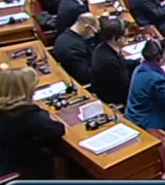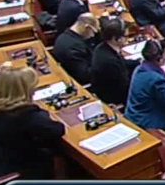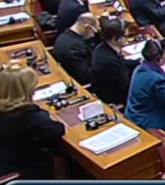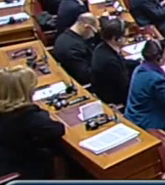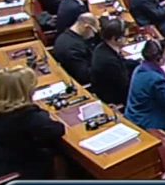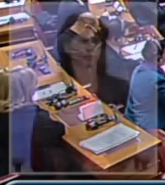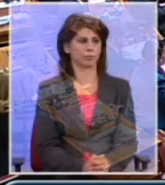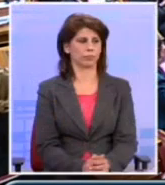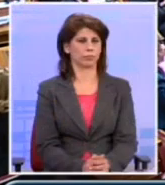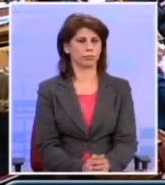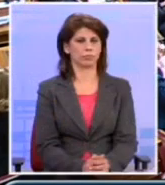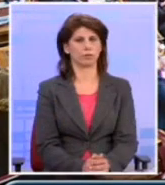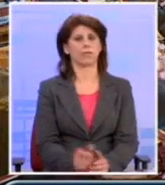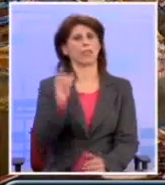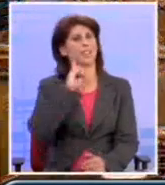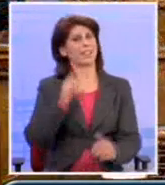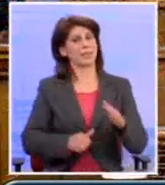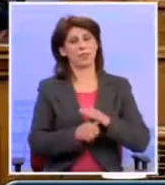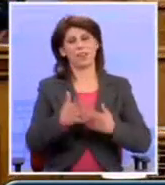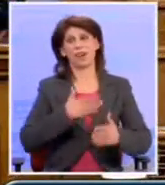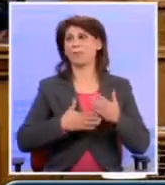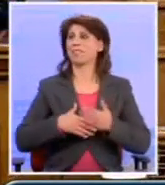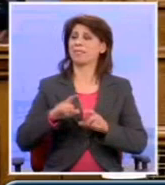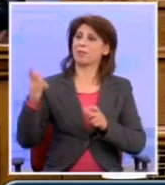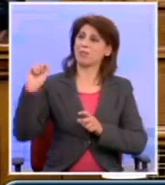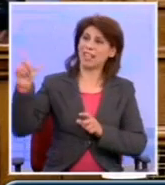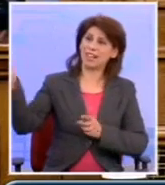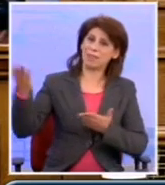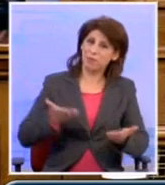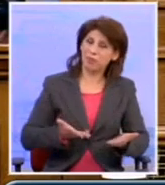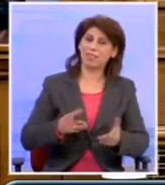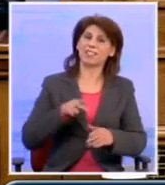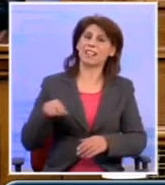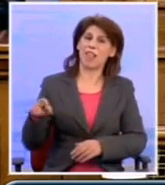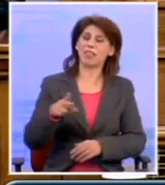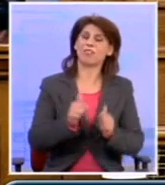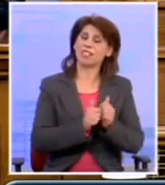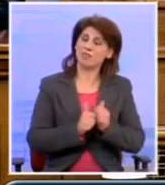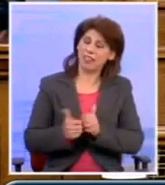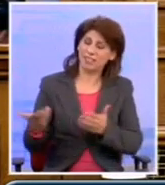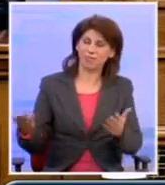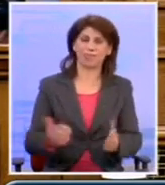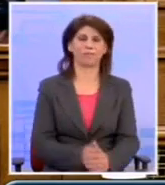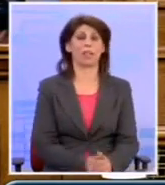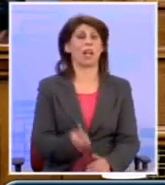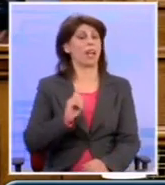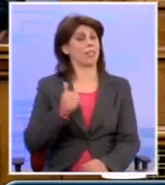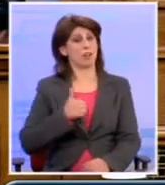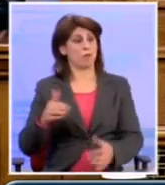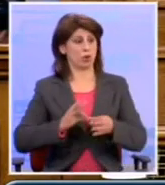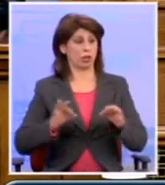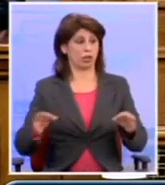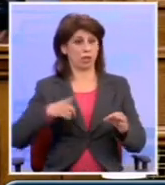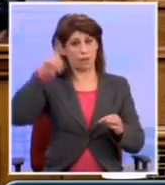Αγαπητή κυρία Πρόεδρε, αγαπητοί προσκεκλημένοι, συναδέλφες και συνάδελφοι, φίλες και φίλοι, δεν είναι μόνο ιστορική